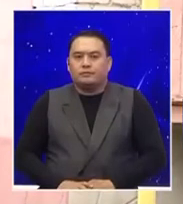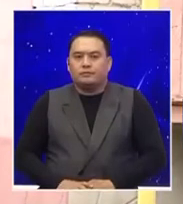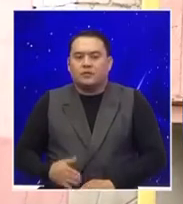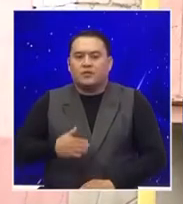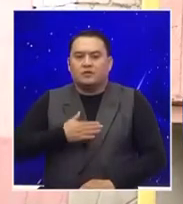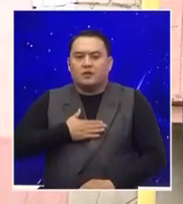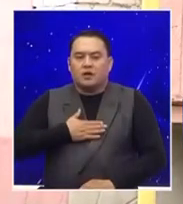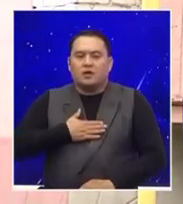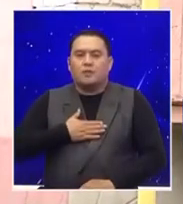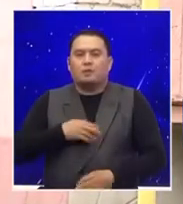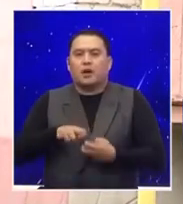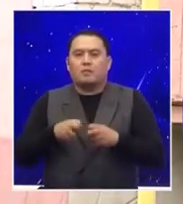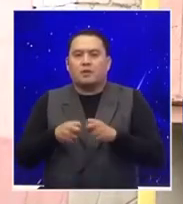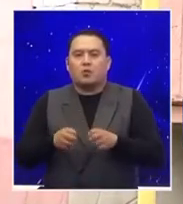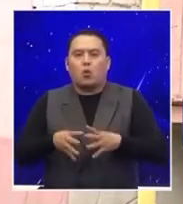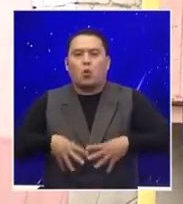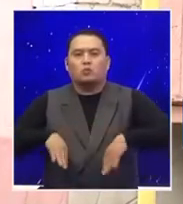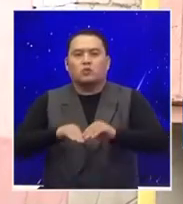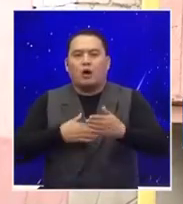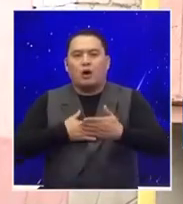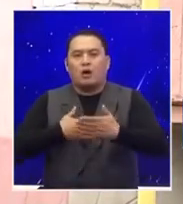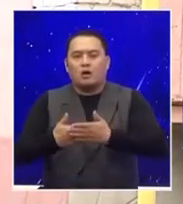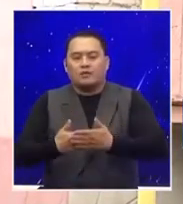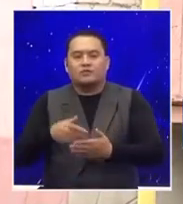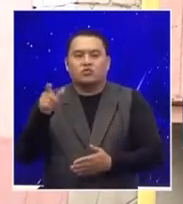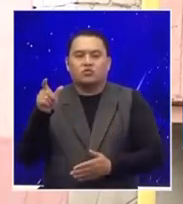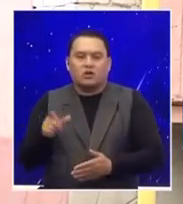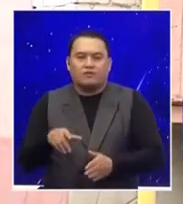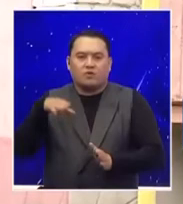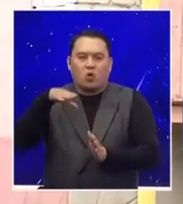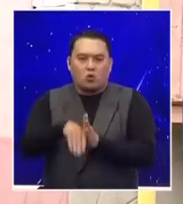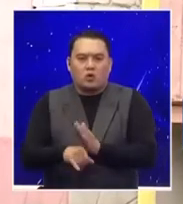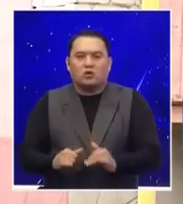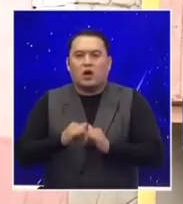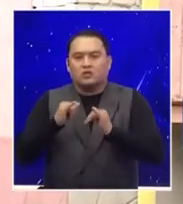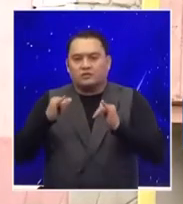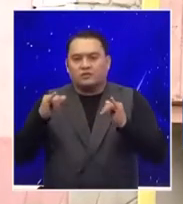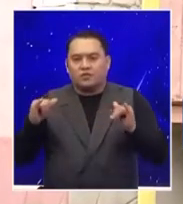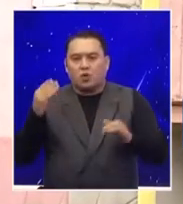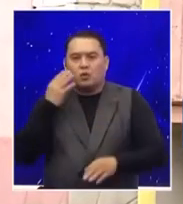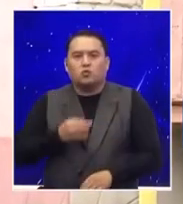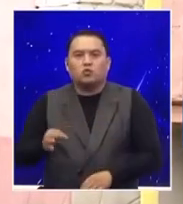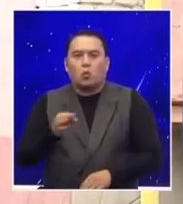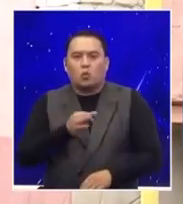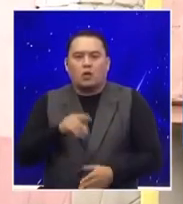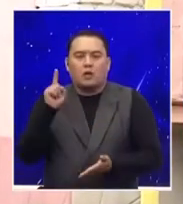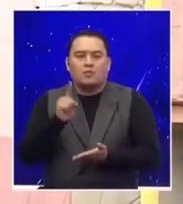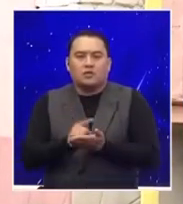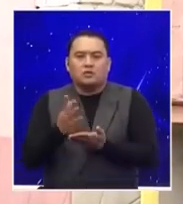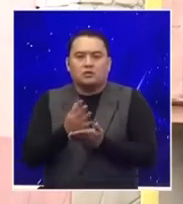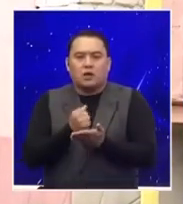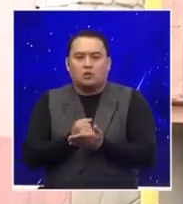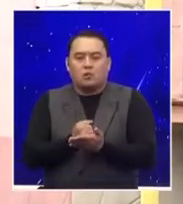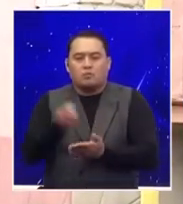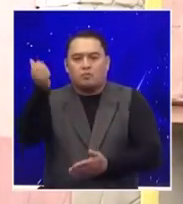Своим неравнодушием к проблемам общества, активной гражданской позиции, они внесли огромный вклад в развитие края ЖТСУ. Наш долг – сохранить